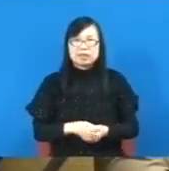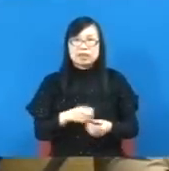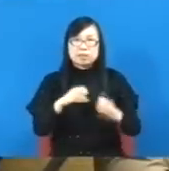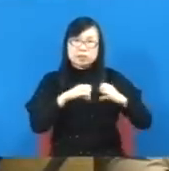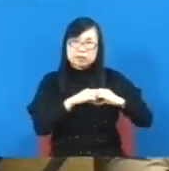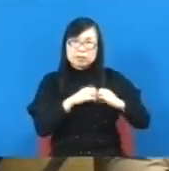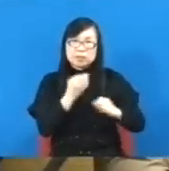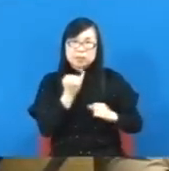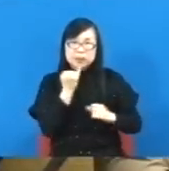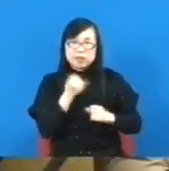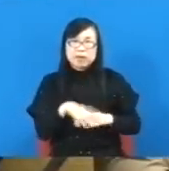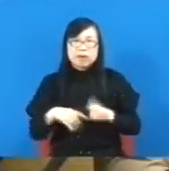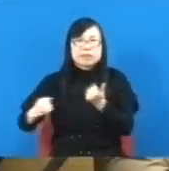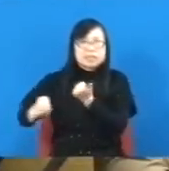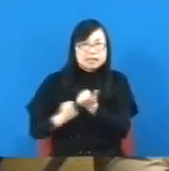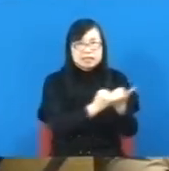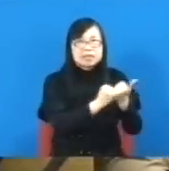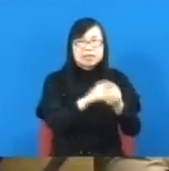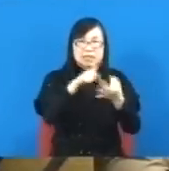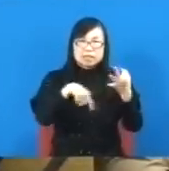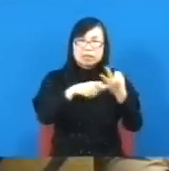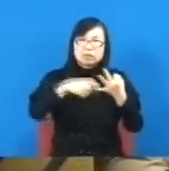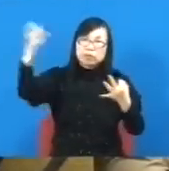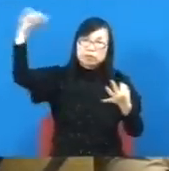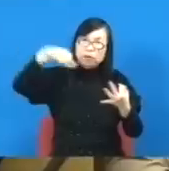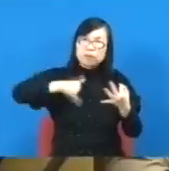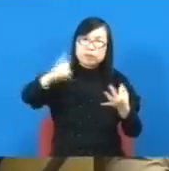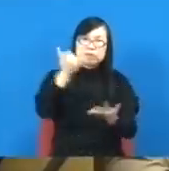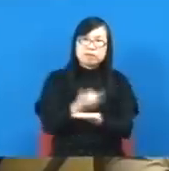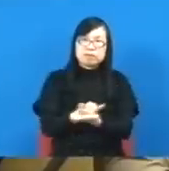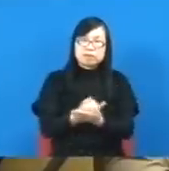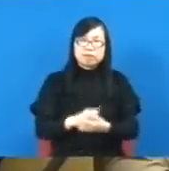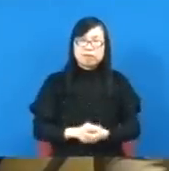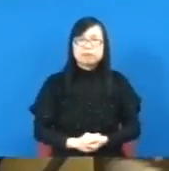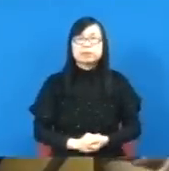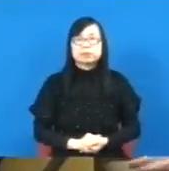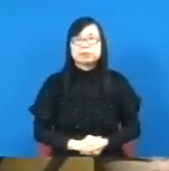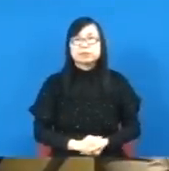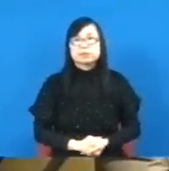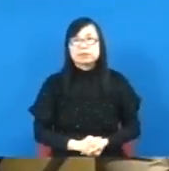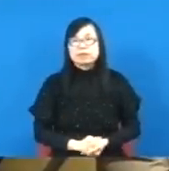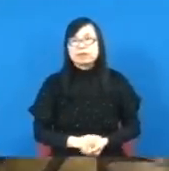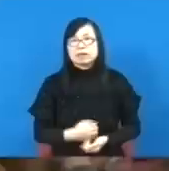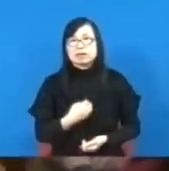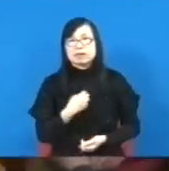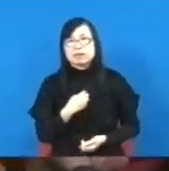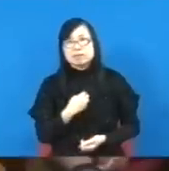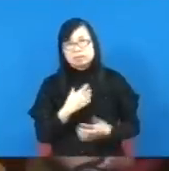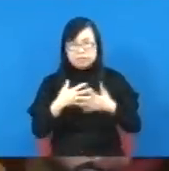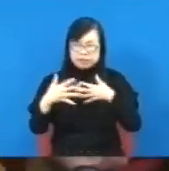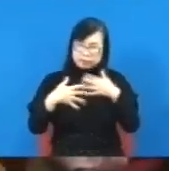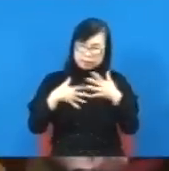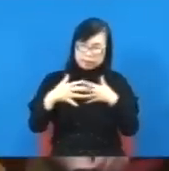先得噶，佢係咪話我支持鄧忍光去死啊？ 哦，咁我唔知啦啲嘢，我唔敢亂咁講啊。但我覺得成件事